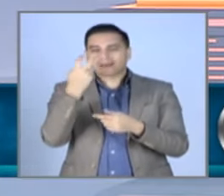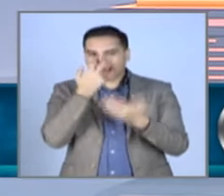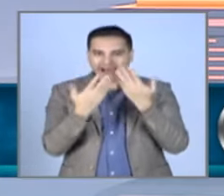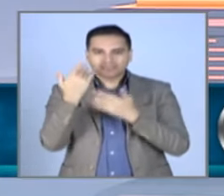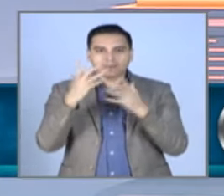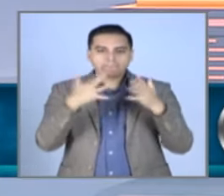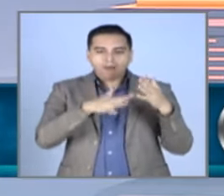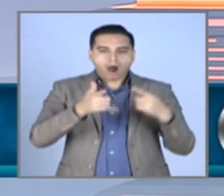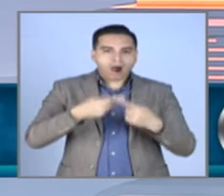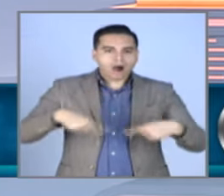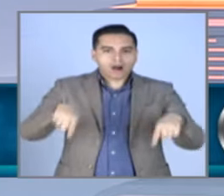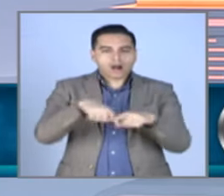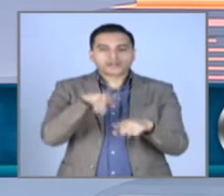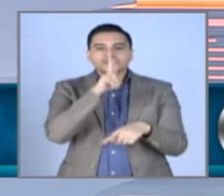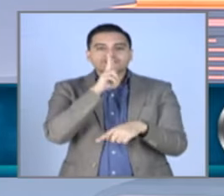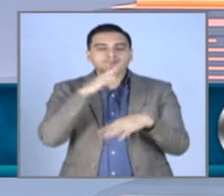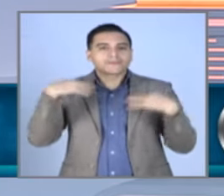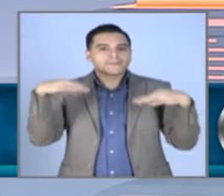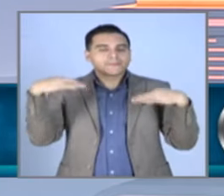محاطة بالتلال الخضراء،